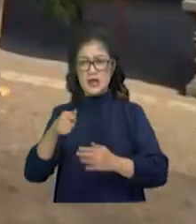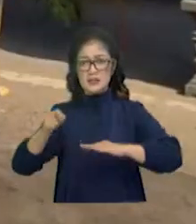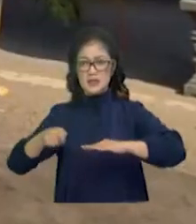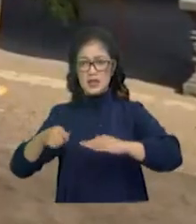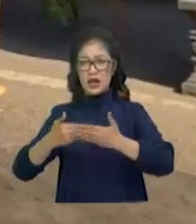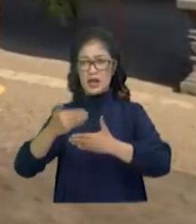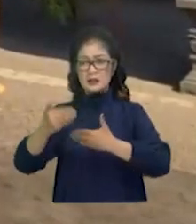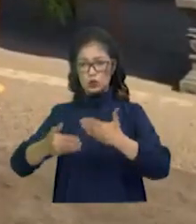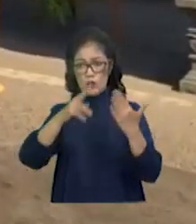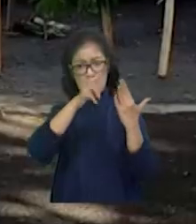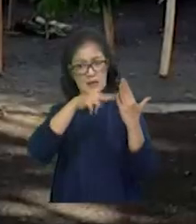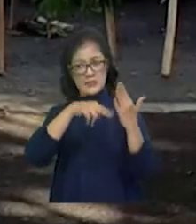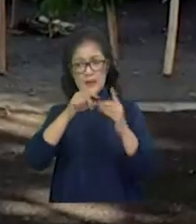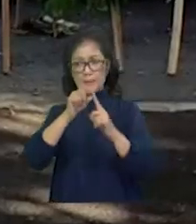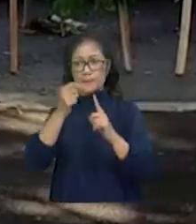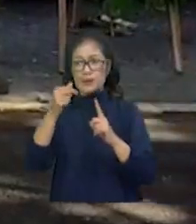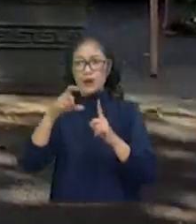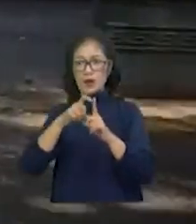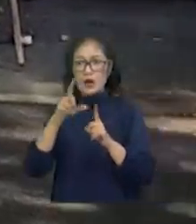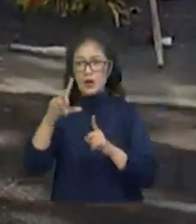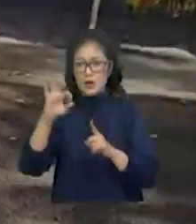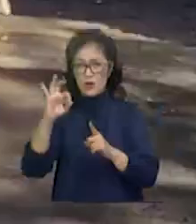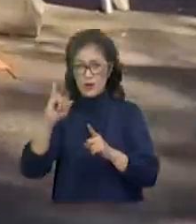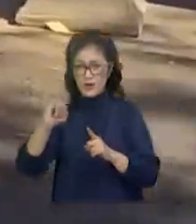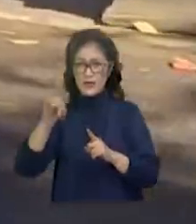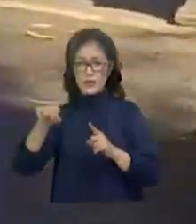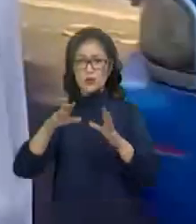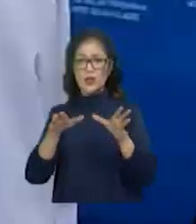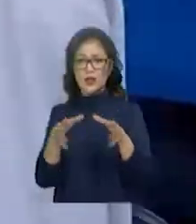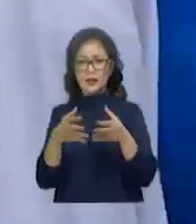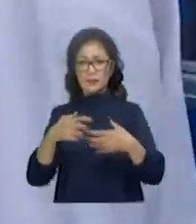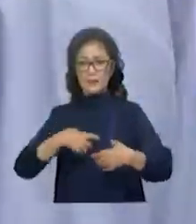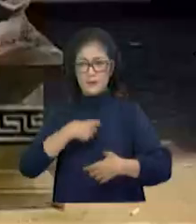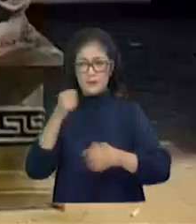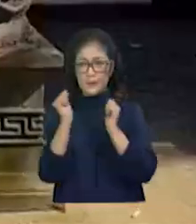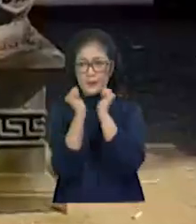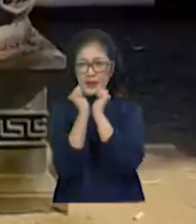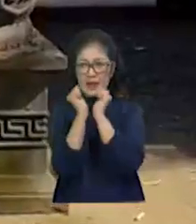pembacaan pledoi atau pembelaan oleh terdakwa atau kuasa hukum akan dilangsungkan pada 3